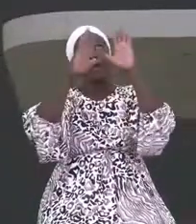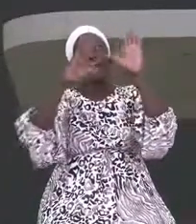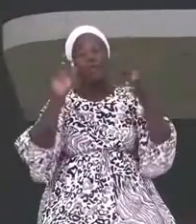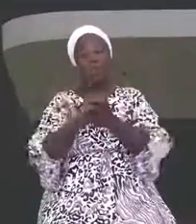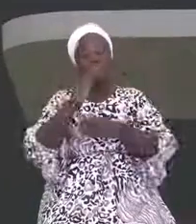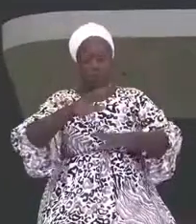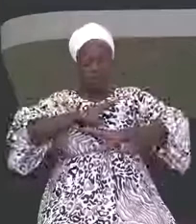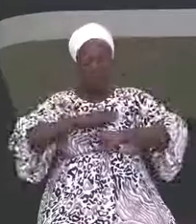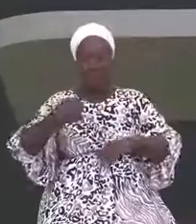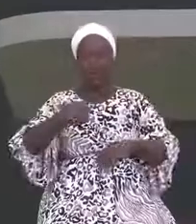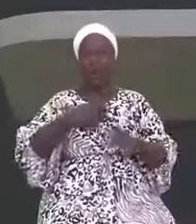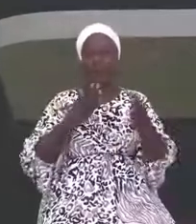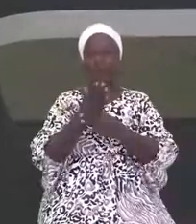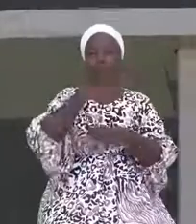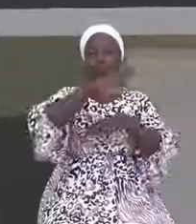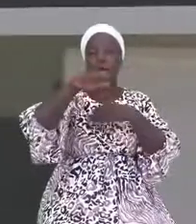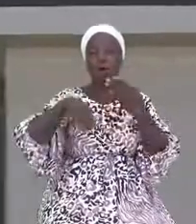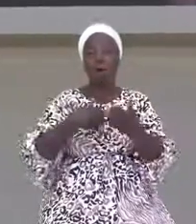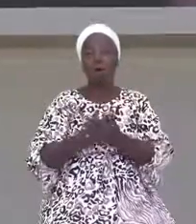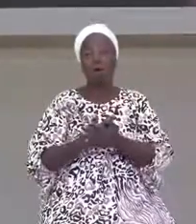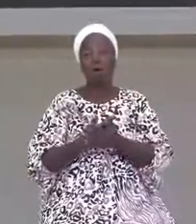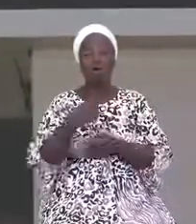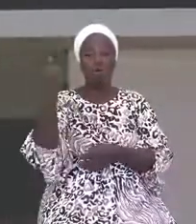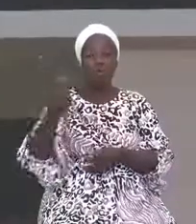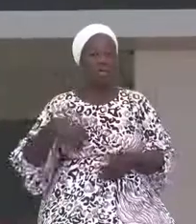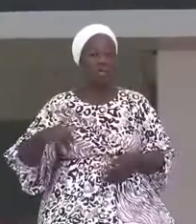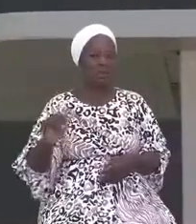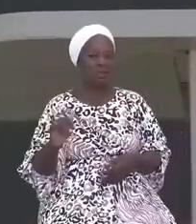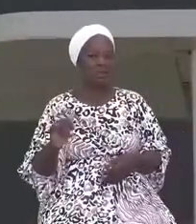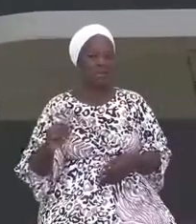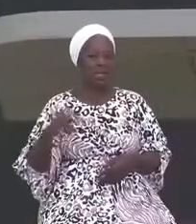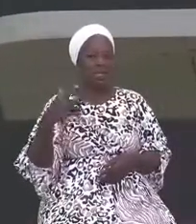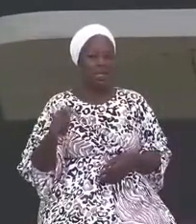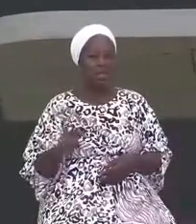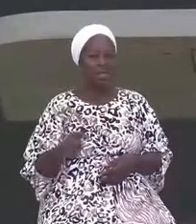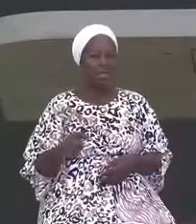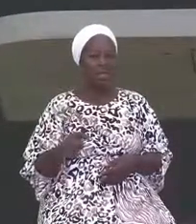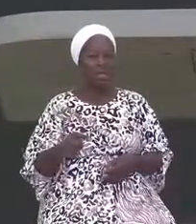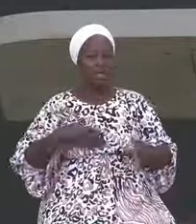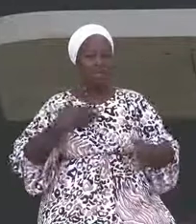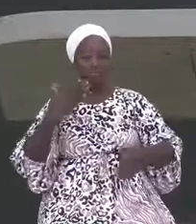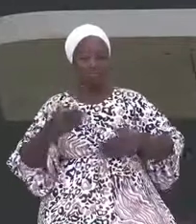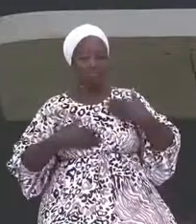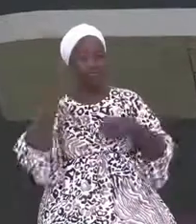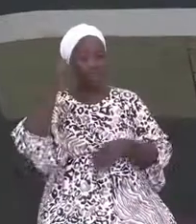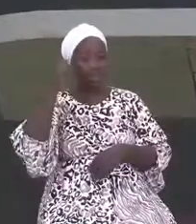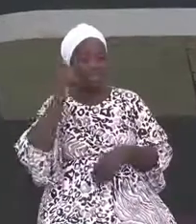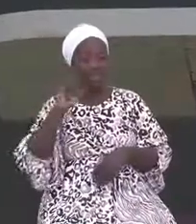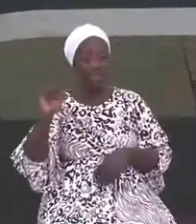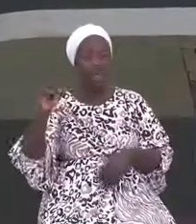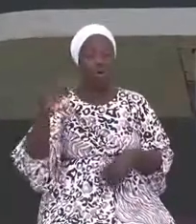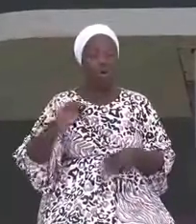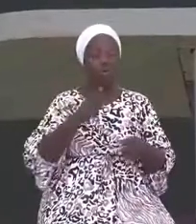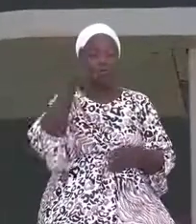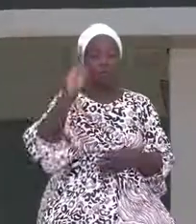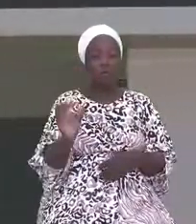pour me satisfaire tout au long de l'éternité. La compréhension délicieuse des possibilités